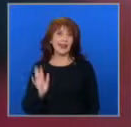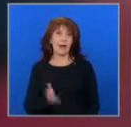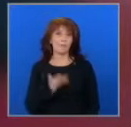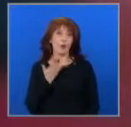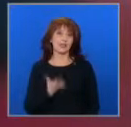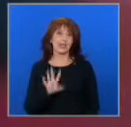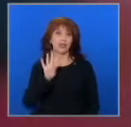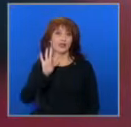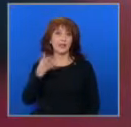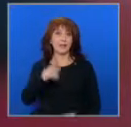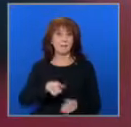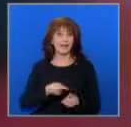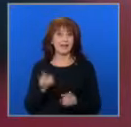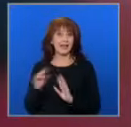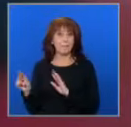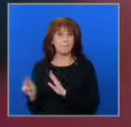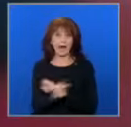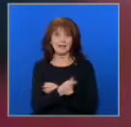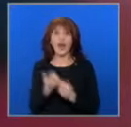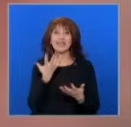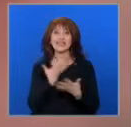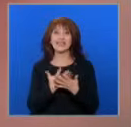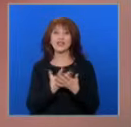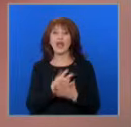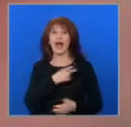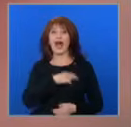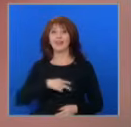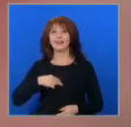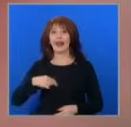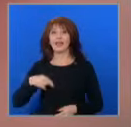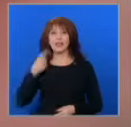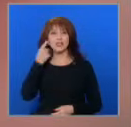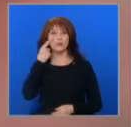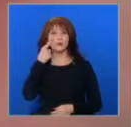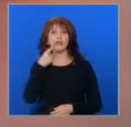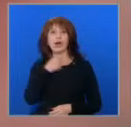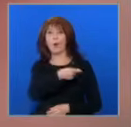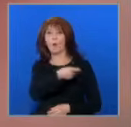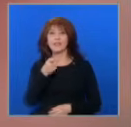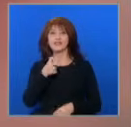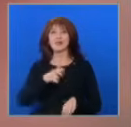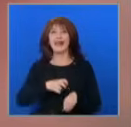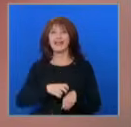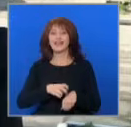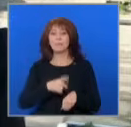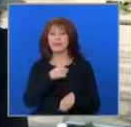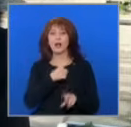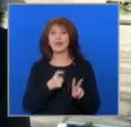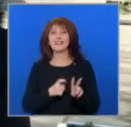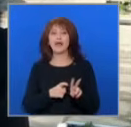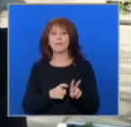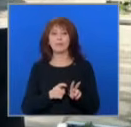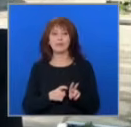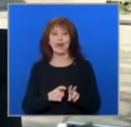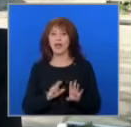Най-после, 4 месеца след бягството, задържаха в Дания за подозрение за убийството на Димитър от Цалапица. Че и